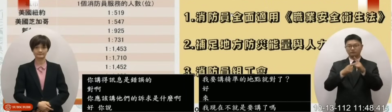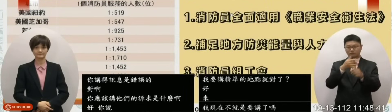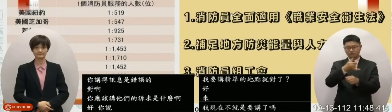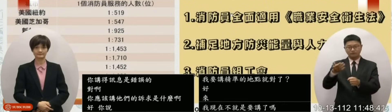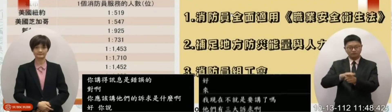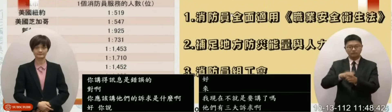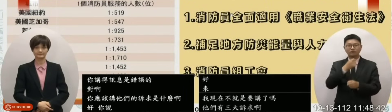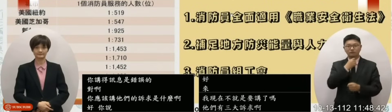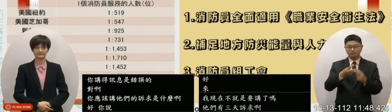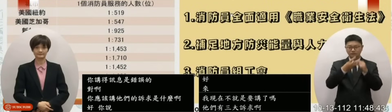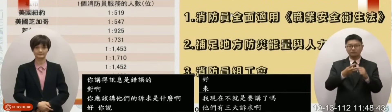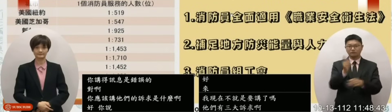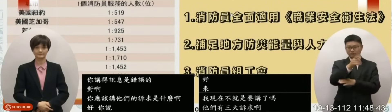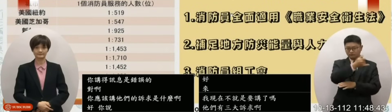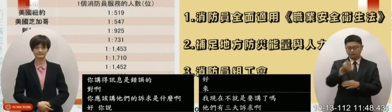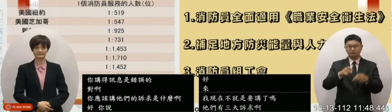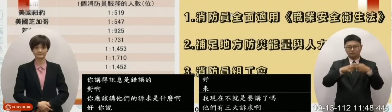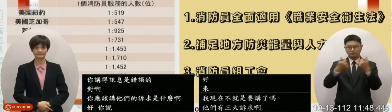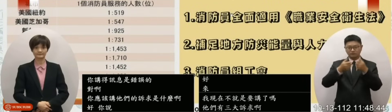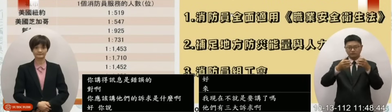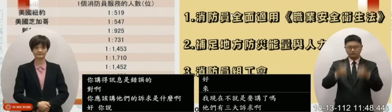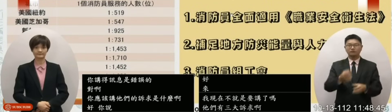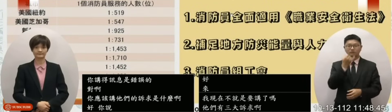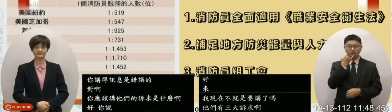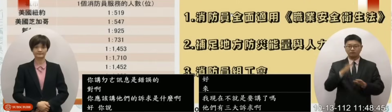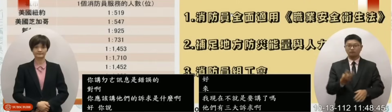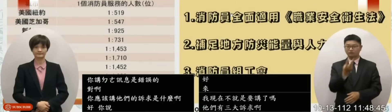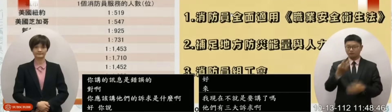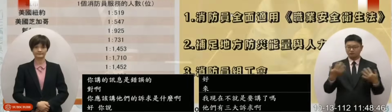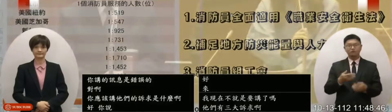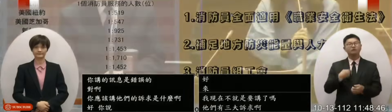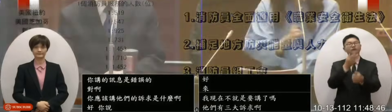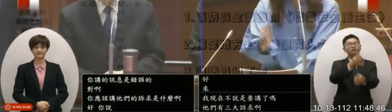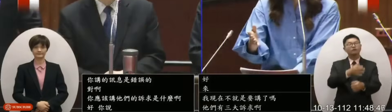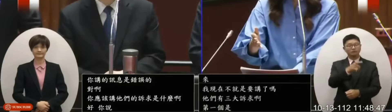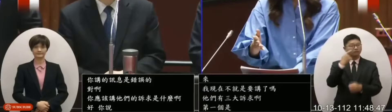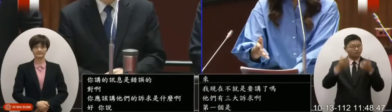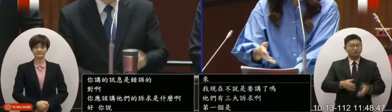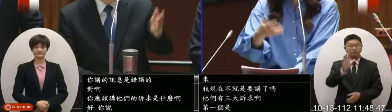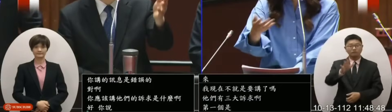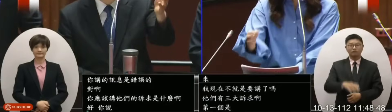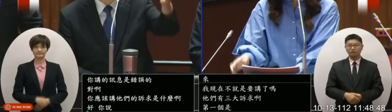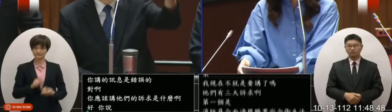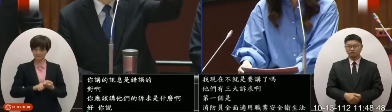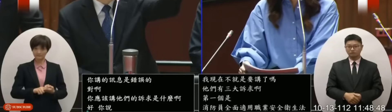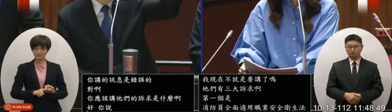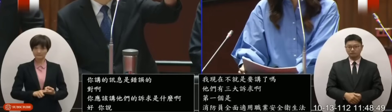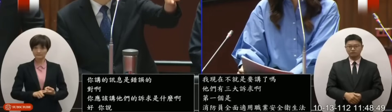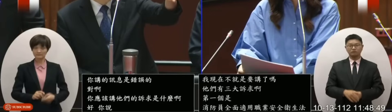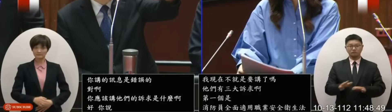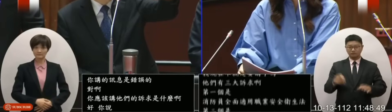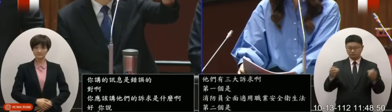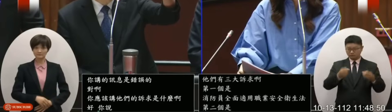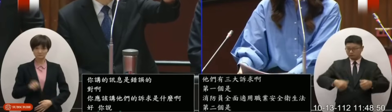第三个是消防员组工会。那请问这三大诉求，既然院长你说你们很重视，然后他们也你也跟他们